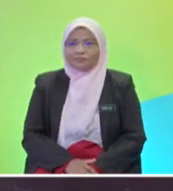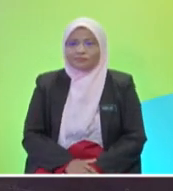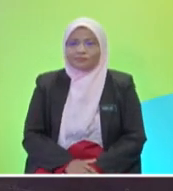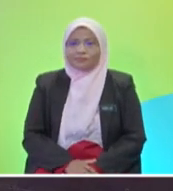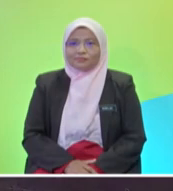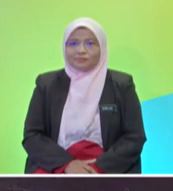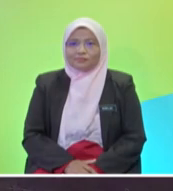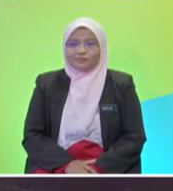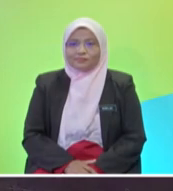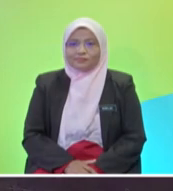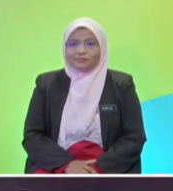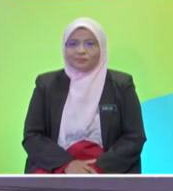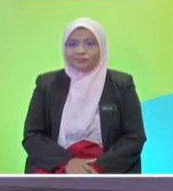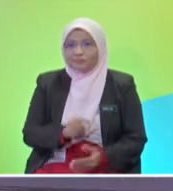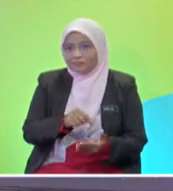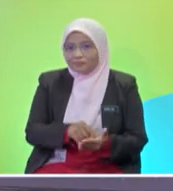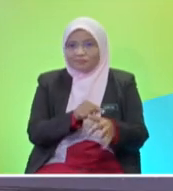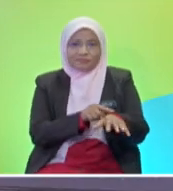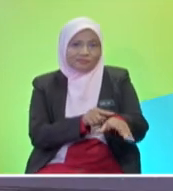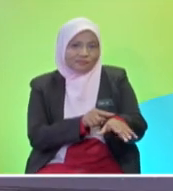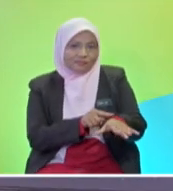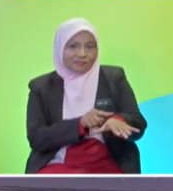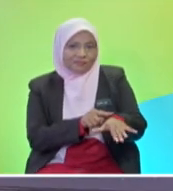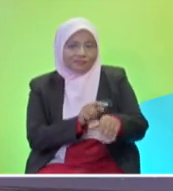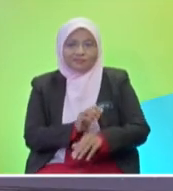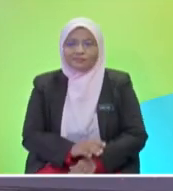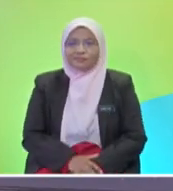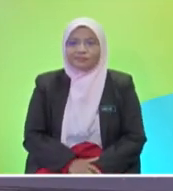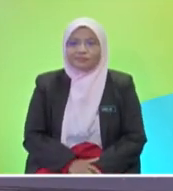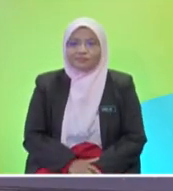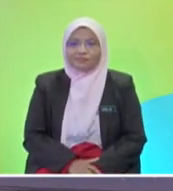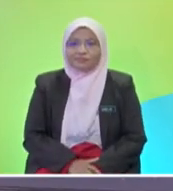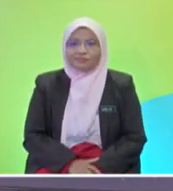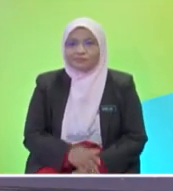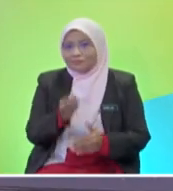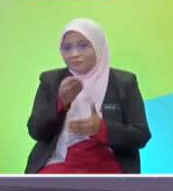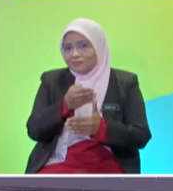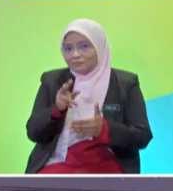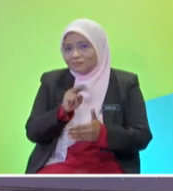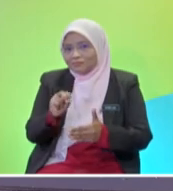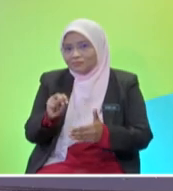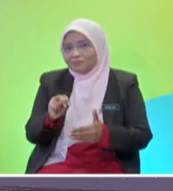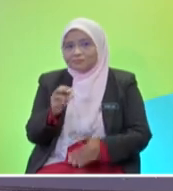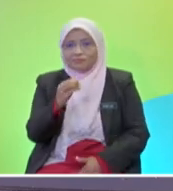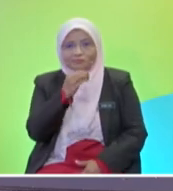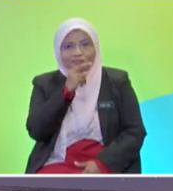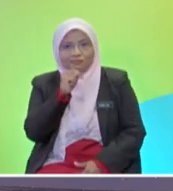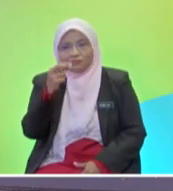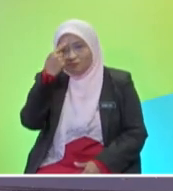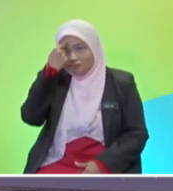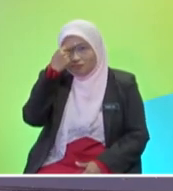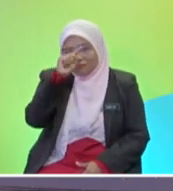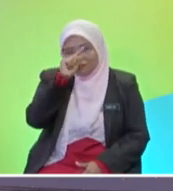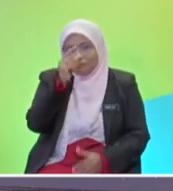Boleh. Baiklah, ini ialah daun. Pada daun ni bahagian makanan untuk tumbuh-tumbuhan dihasilkan.